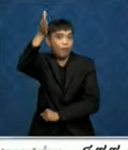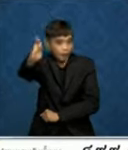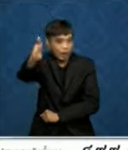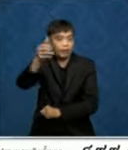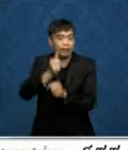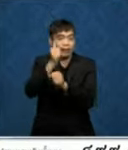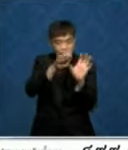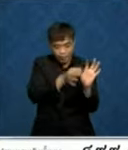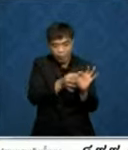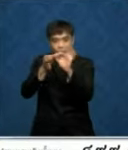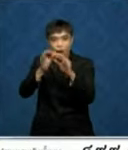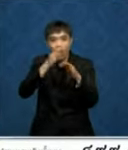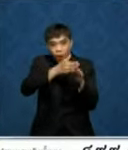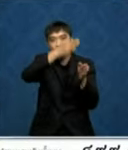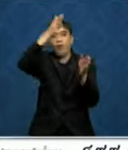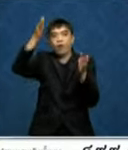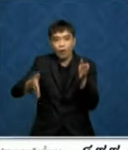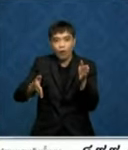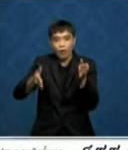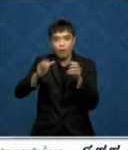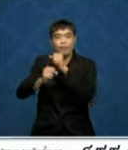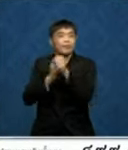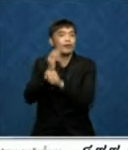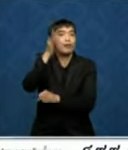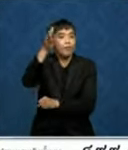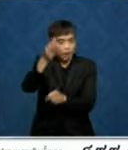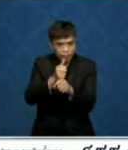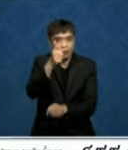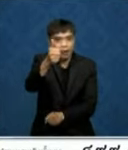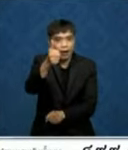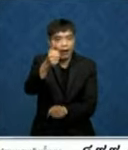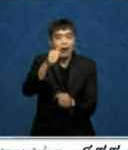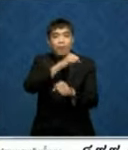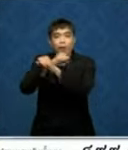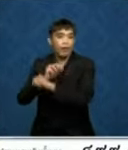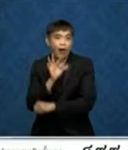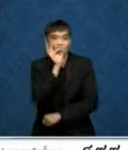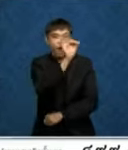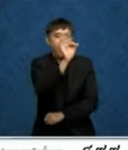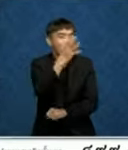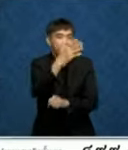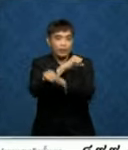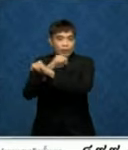กันไม่ให้หน่วยงานของรัฐถูกฟ้องจากการผิดนัดชำระหนี้ท่านประธานคำถามคือประชาช